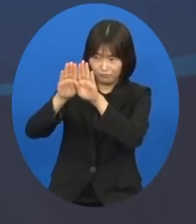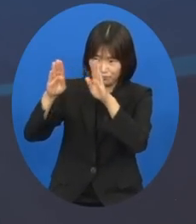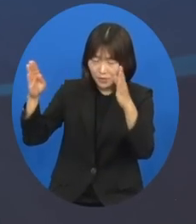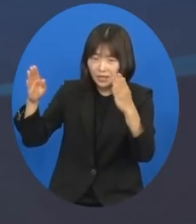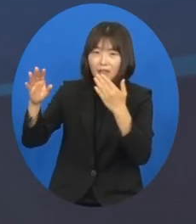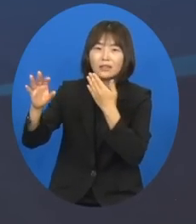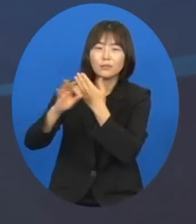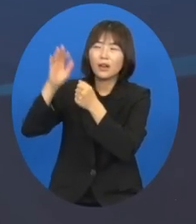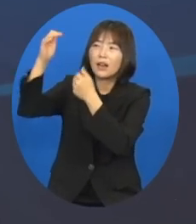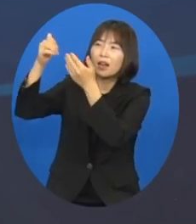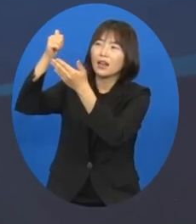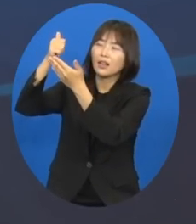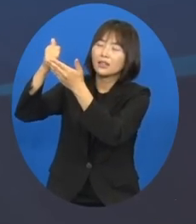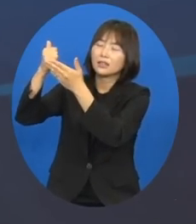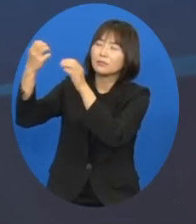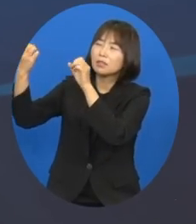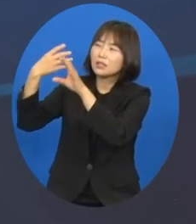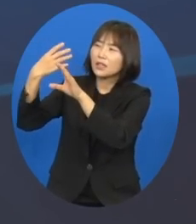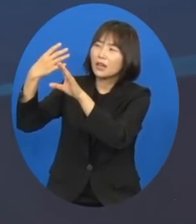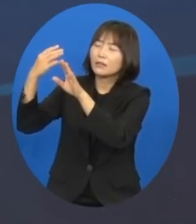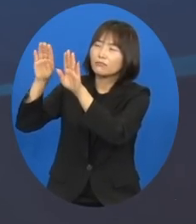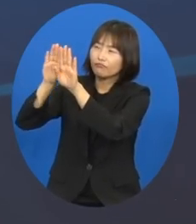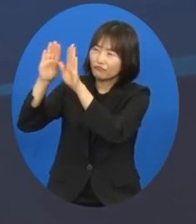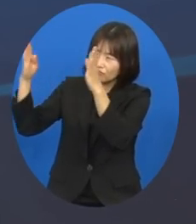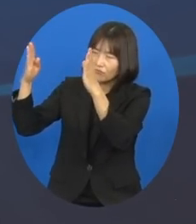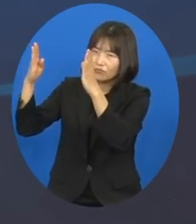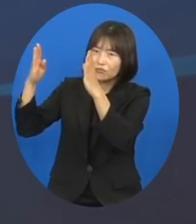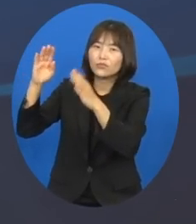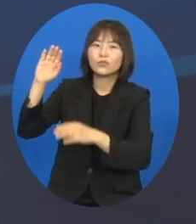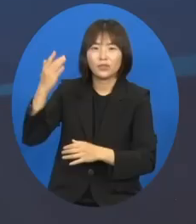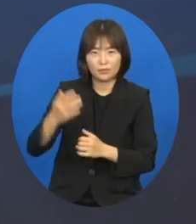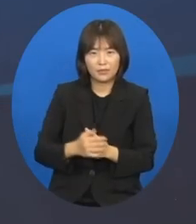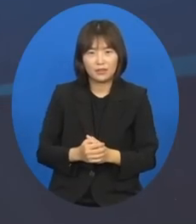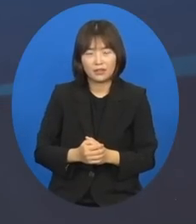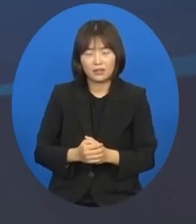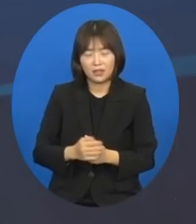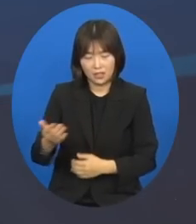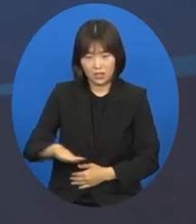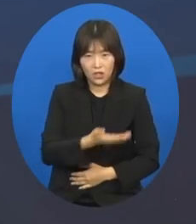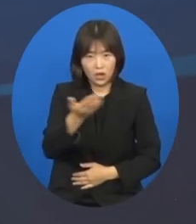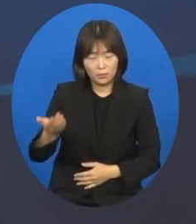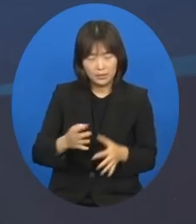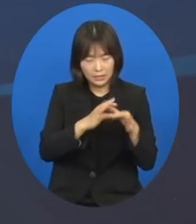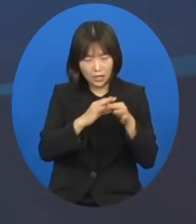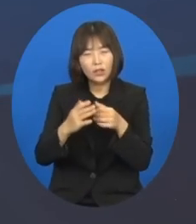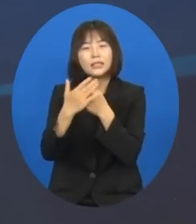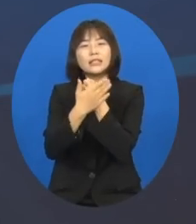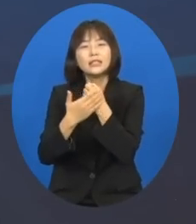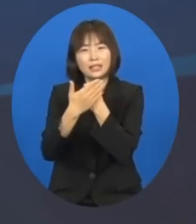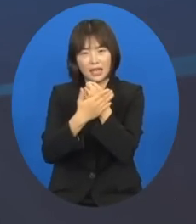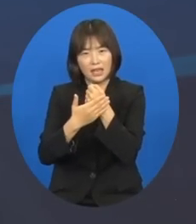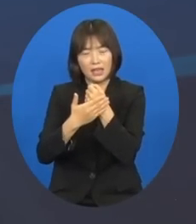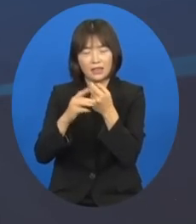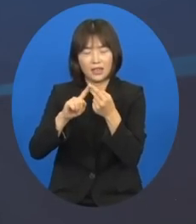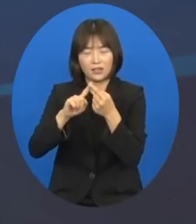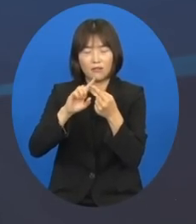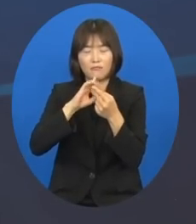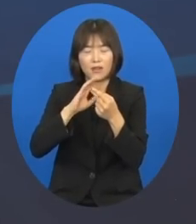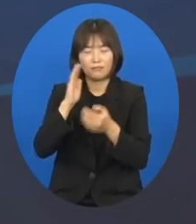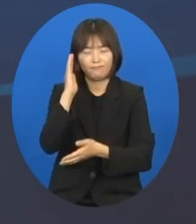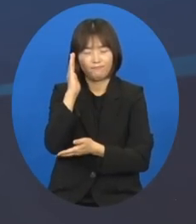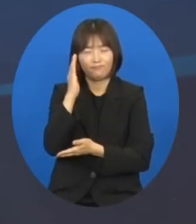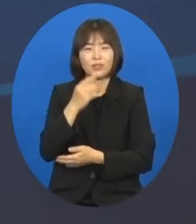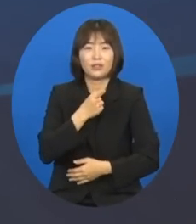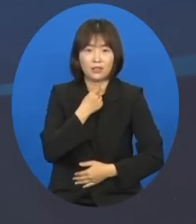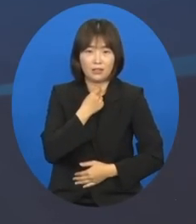응답의 문이 열리게 됩니다 그래서 오늘 여러분에게 계속 은혜 이야기만 할 겁니다 왜냐하면 은혜